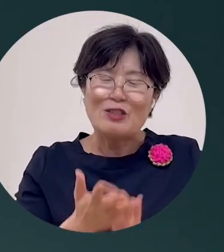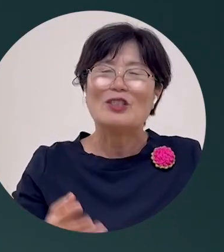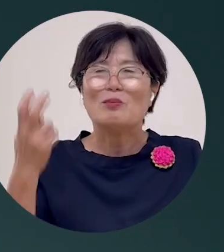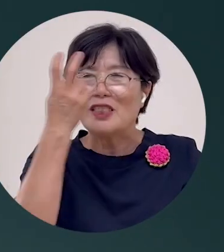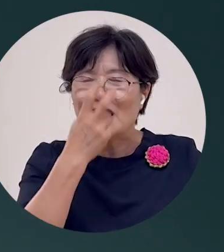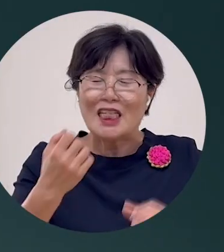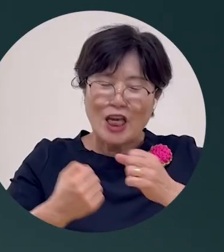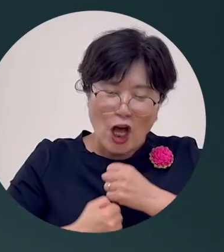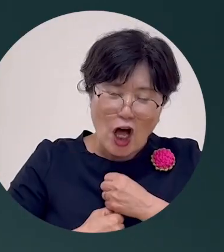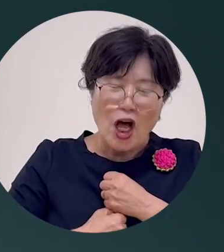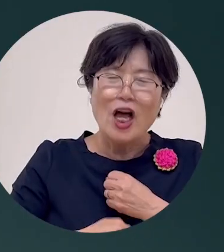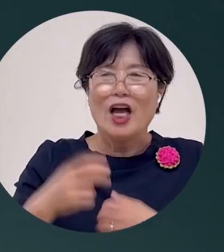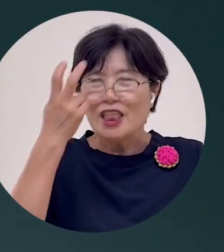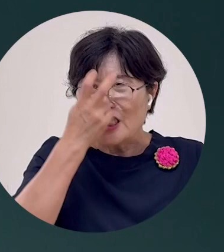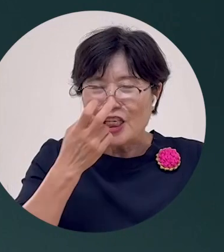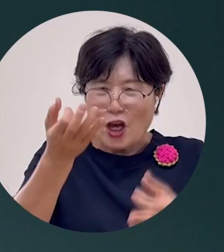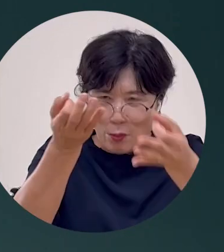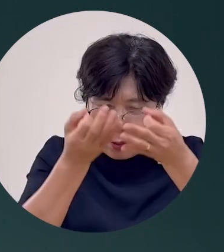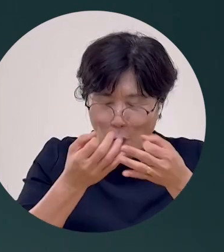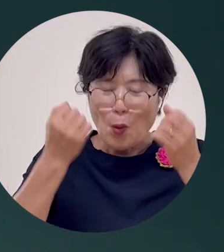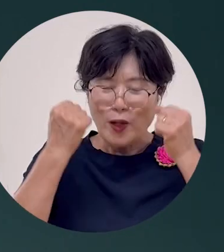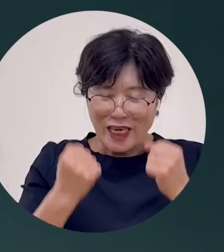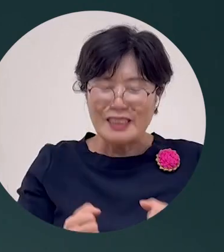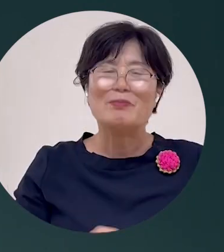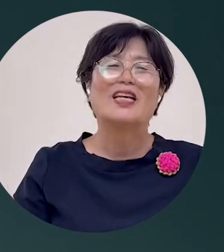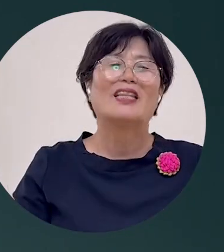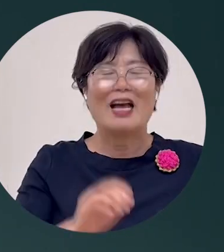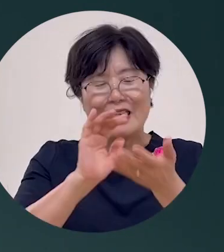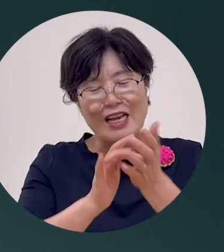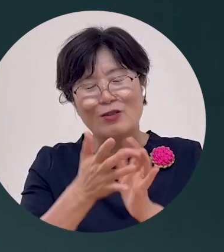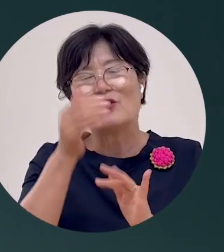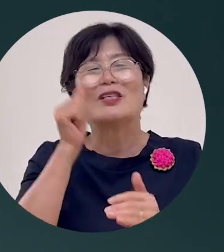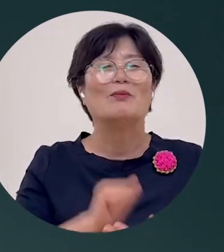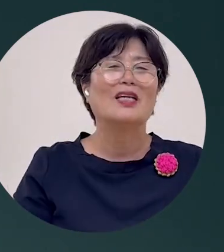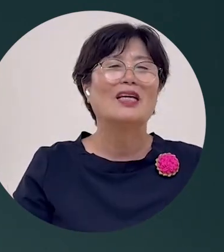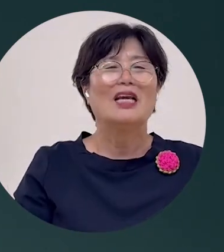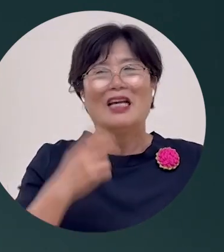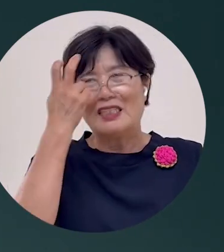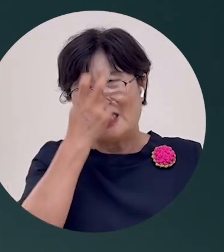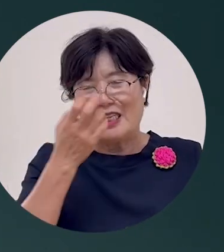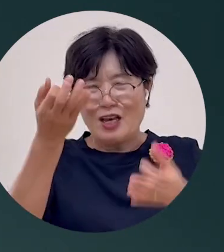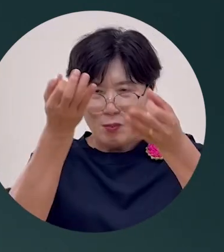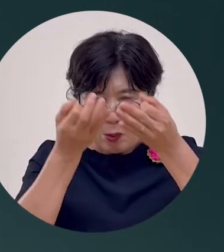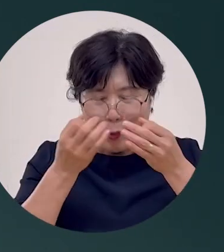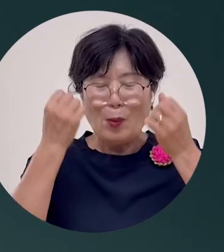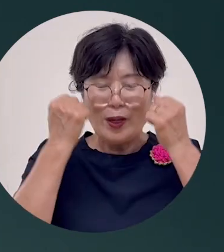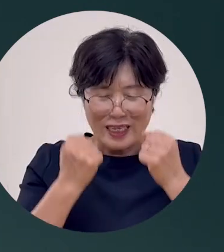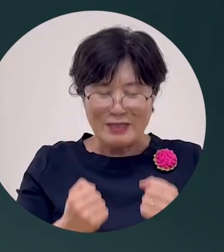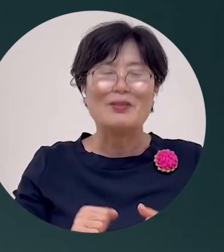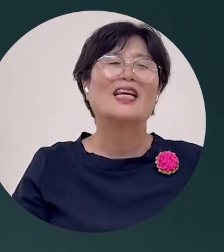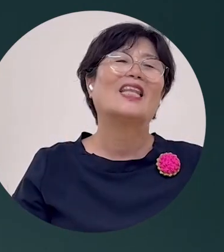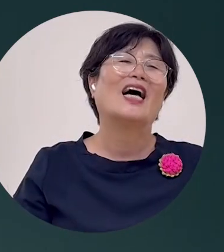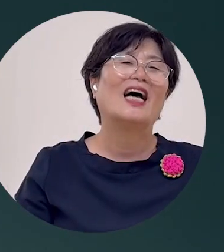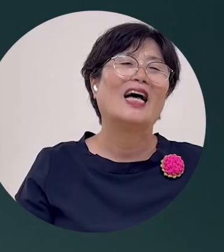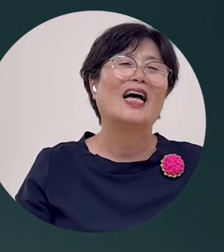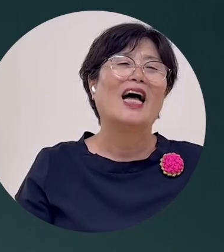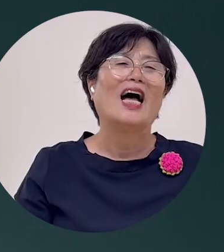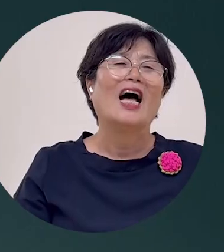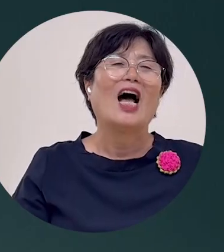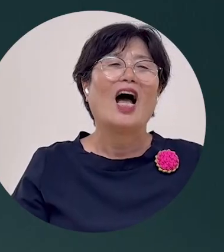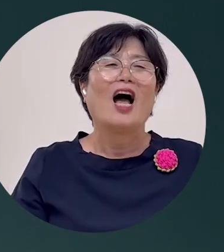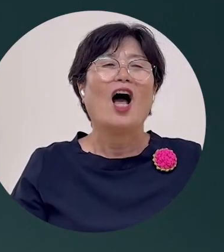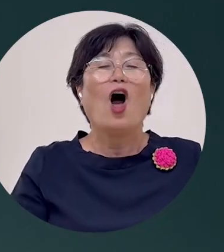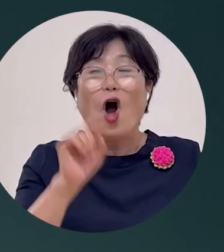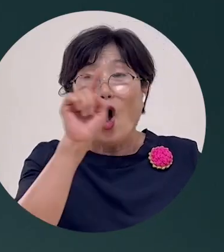지켜보고 계십니다. 우리 한번 따라서 예수님이 지켜보고 계십니다.